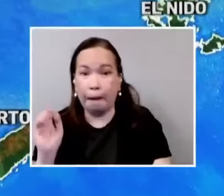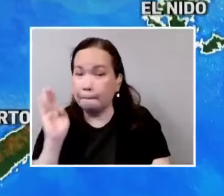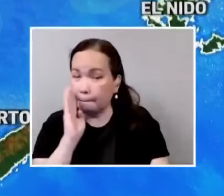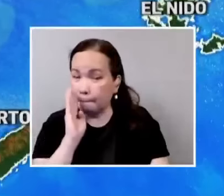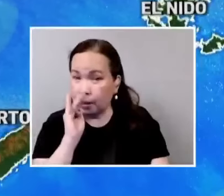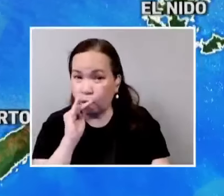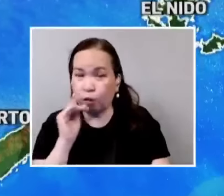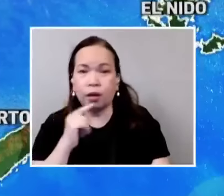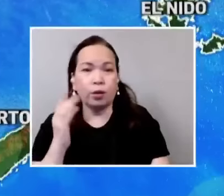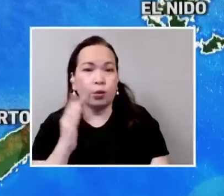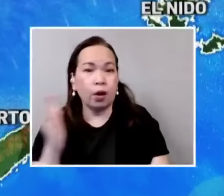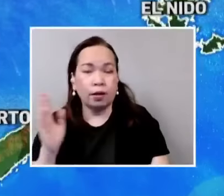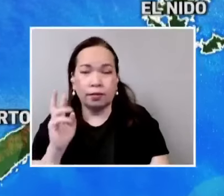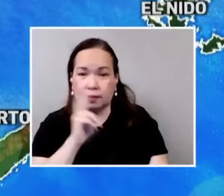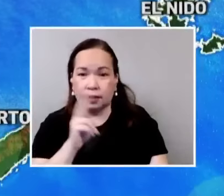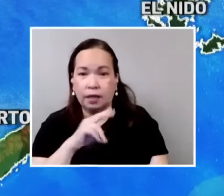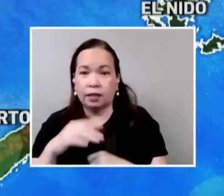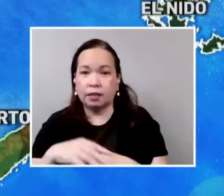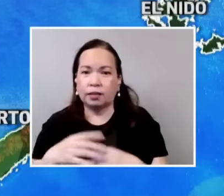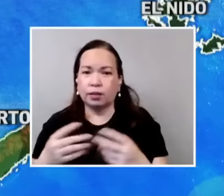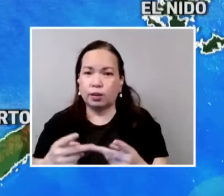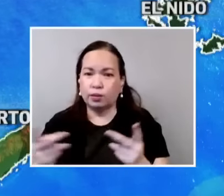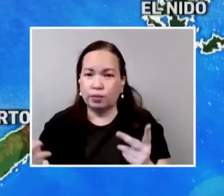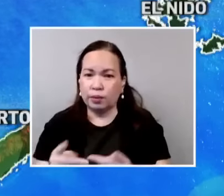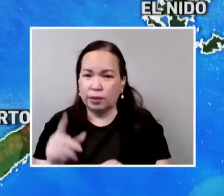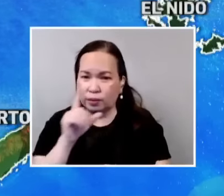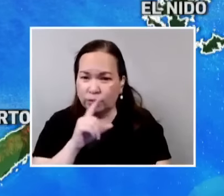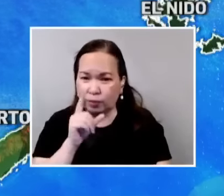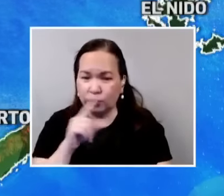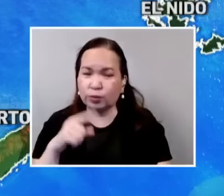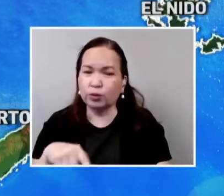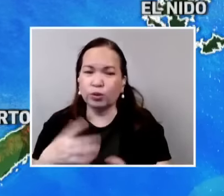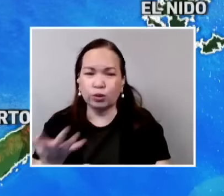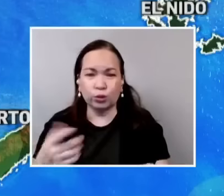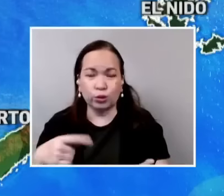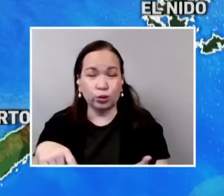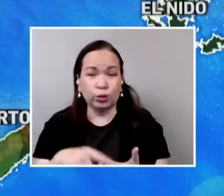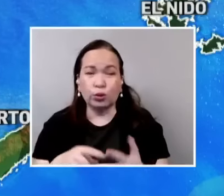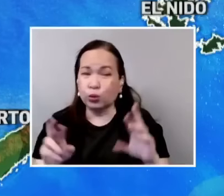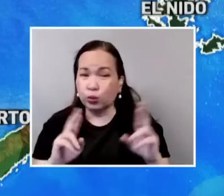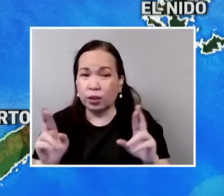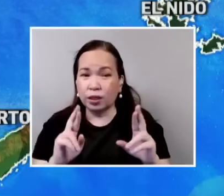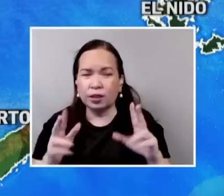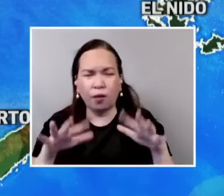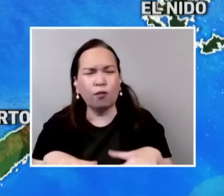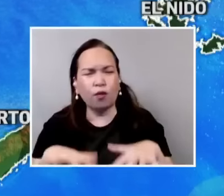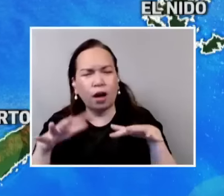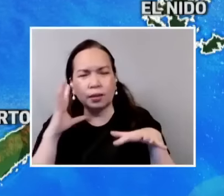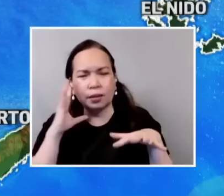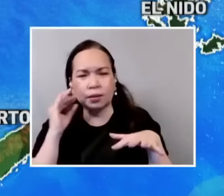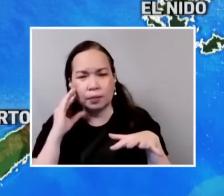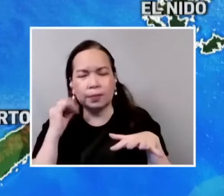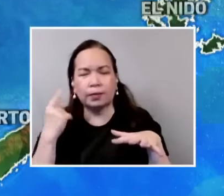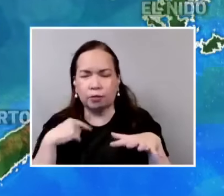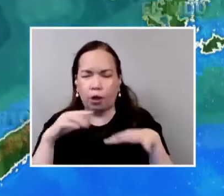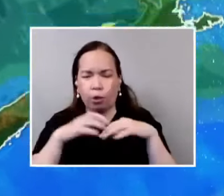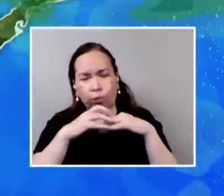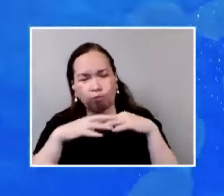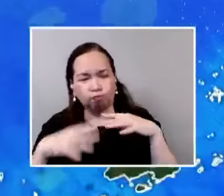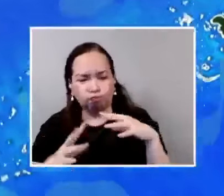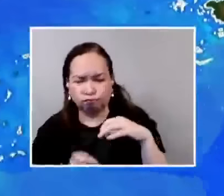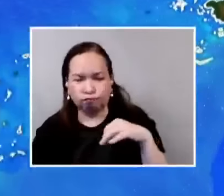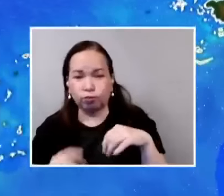Western Visayas. Sa mga lugar po sa Luzon at sa Western Visayas, maghanda po sa mga inaasang pagbaha at pagguho ng lupa. Meron din mga